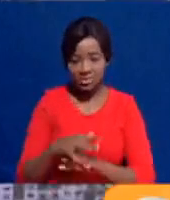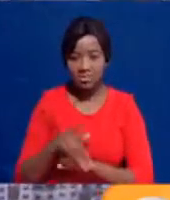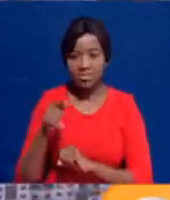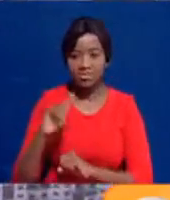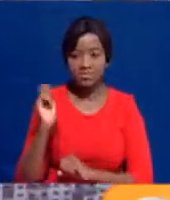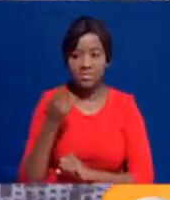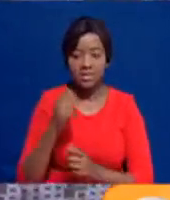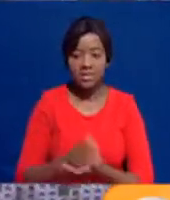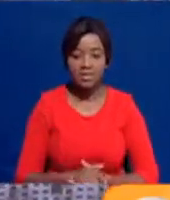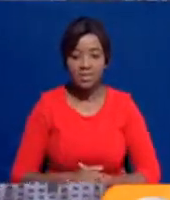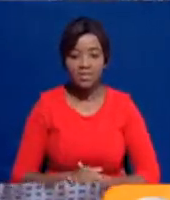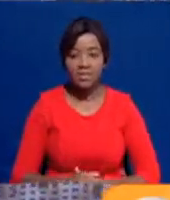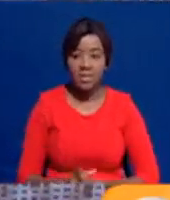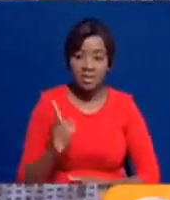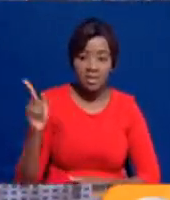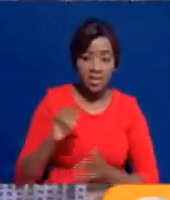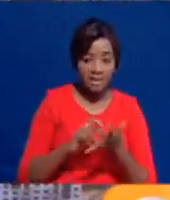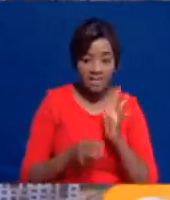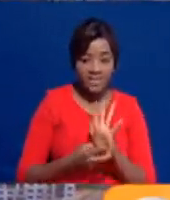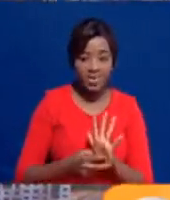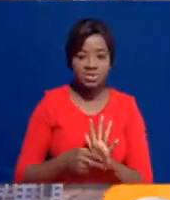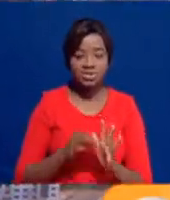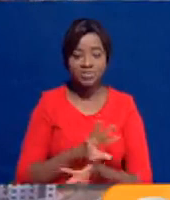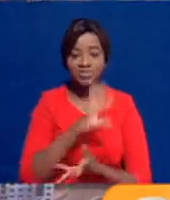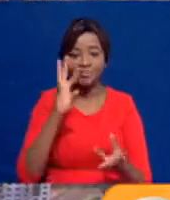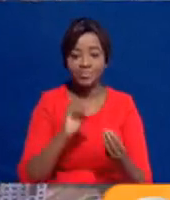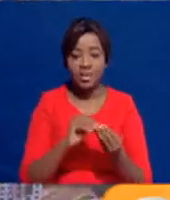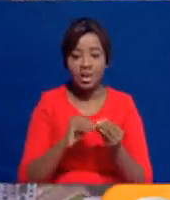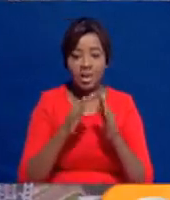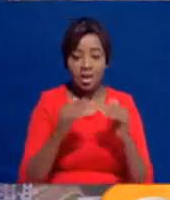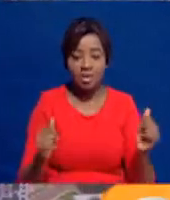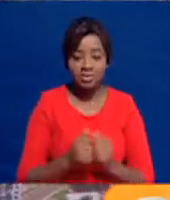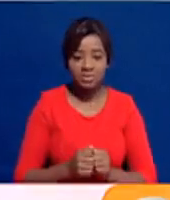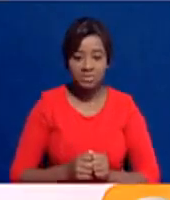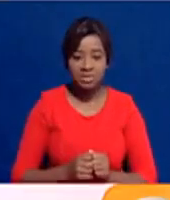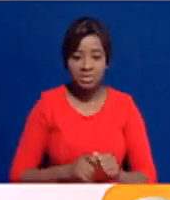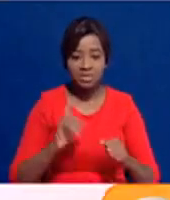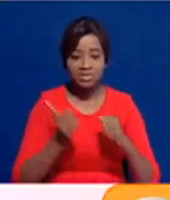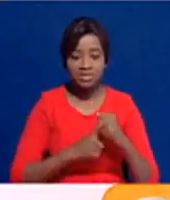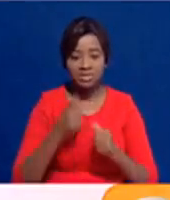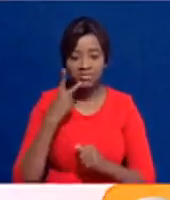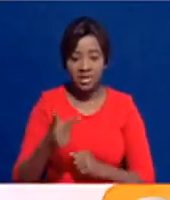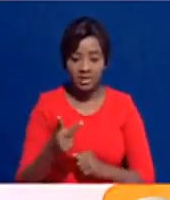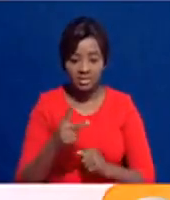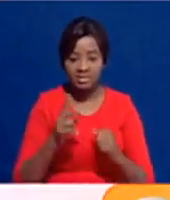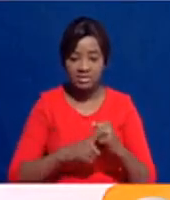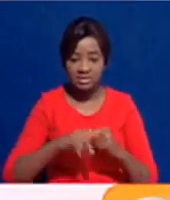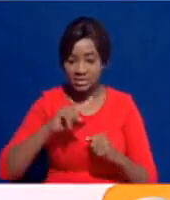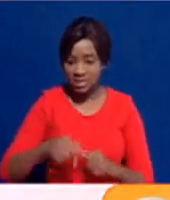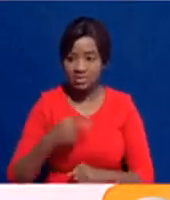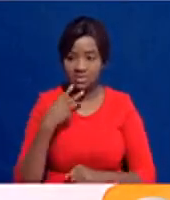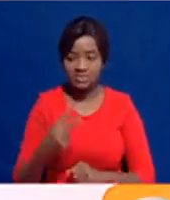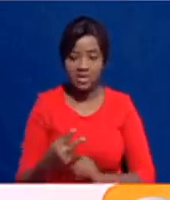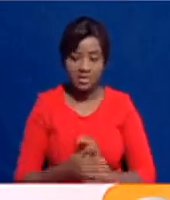Kenya. Mradi huo utajumuisha nyumba takriban 6,700. What you're giving to the people of